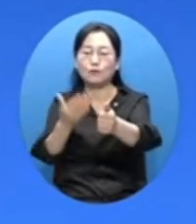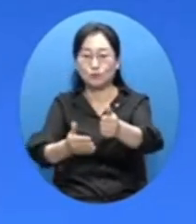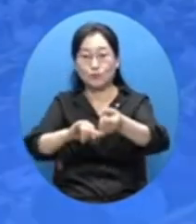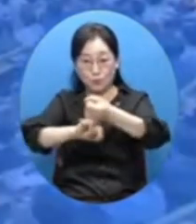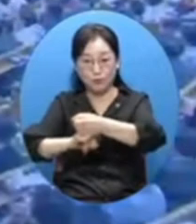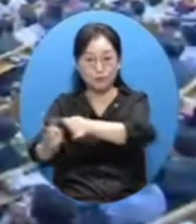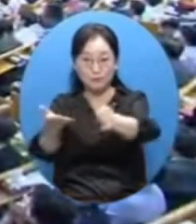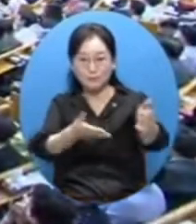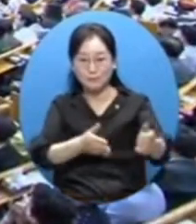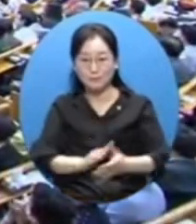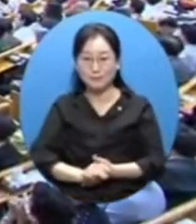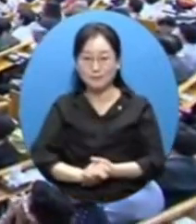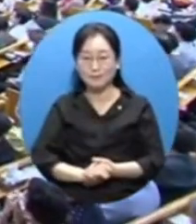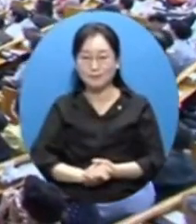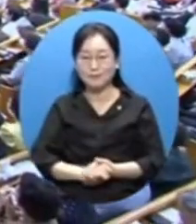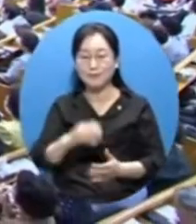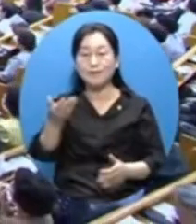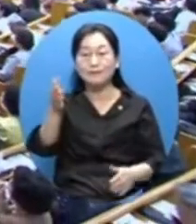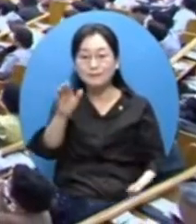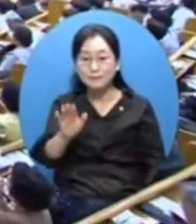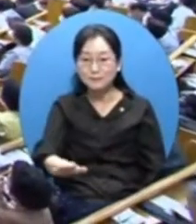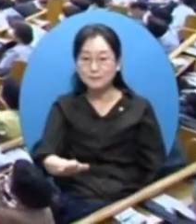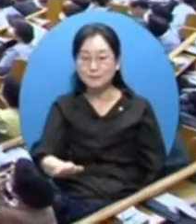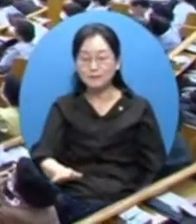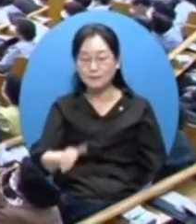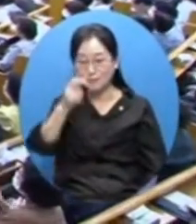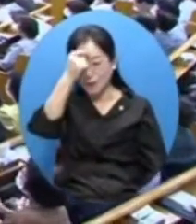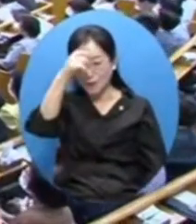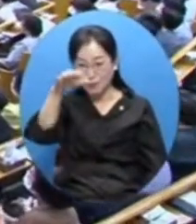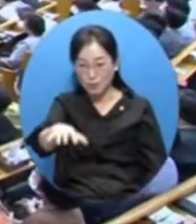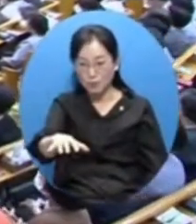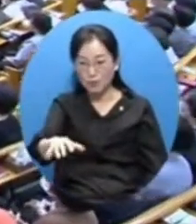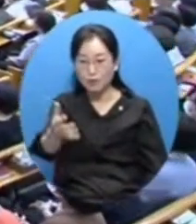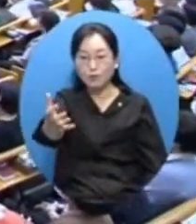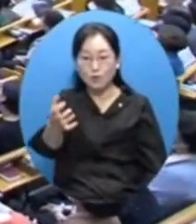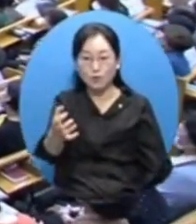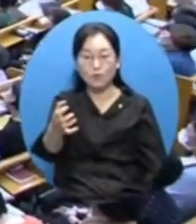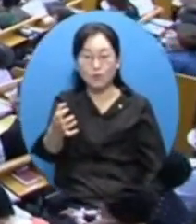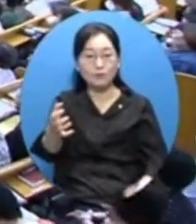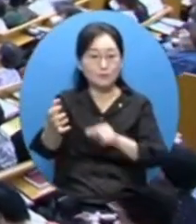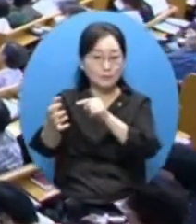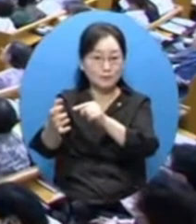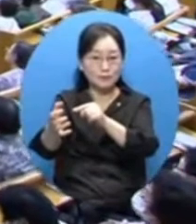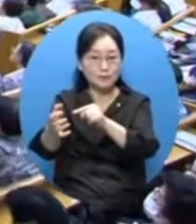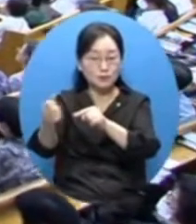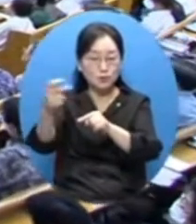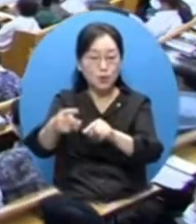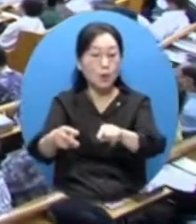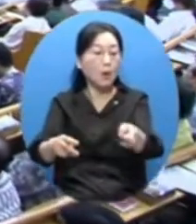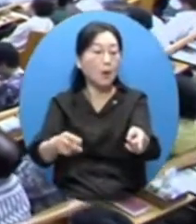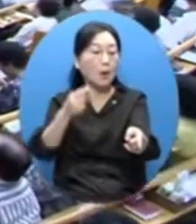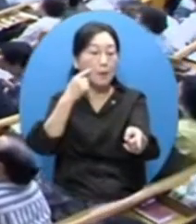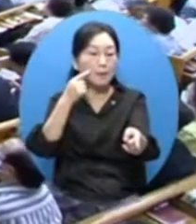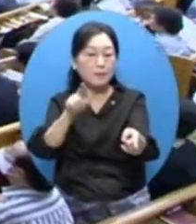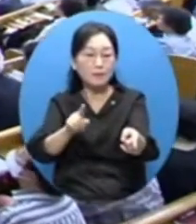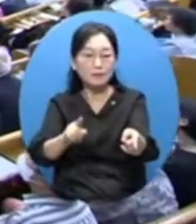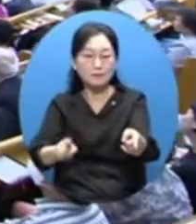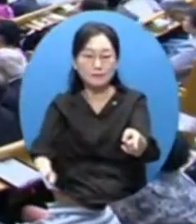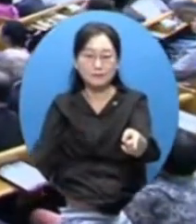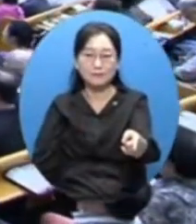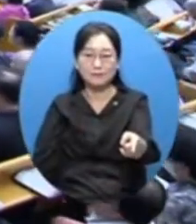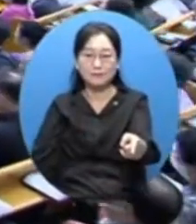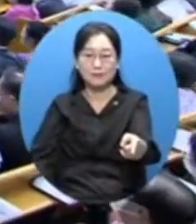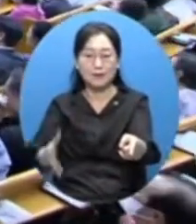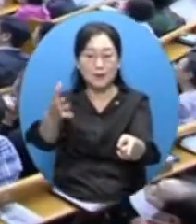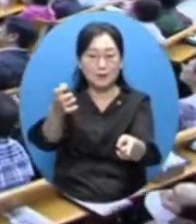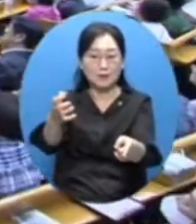축원합니다. 그런데 회당 안에 손 마른 사람이 있었고 또 한편에 보니까 이 손 마른